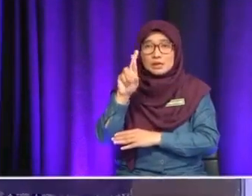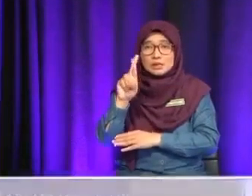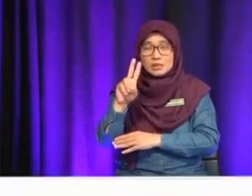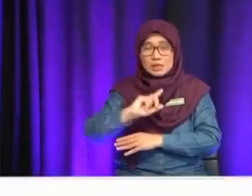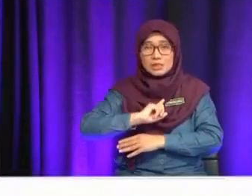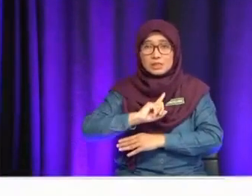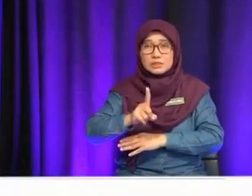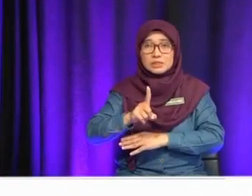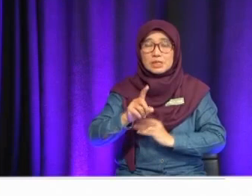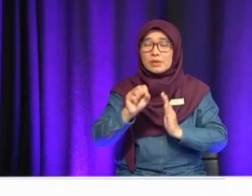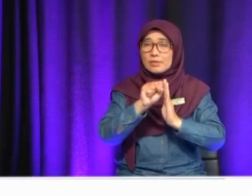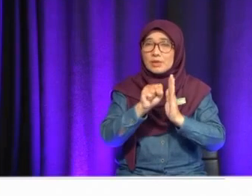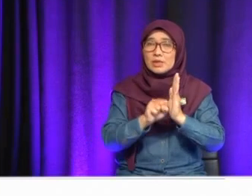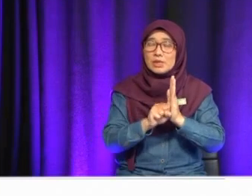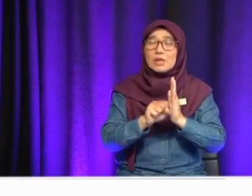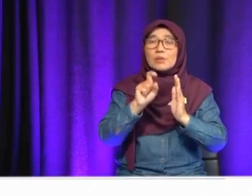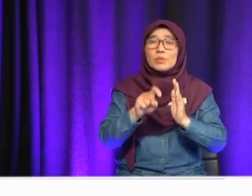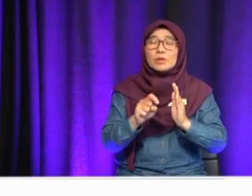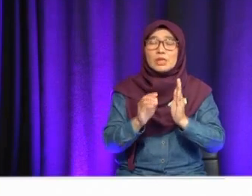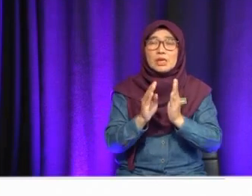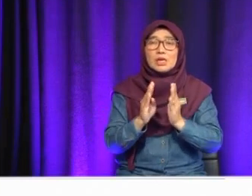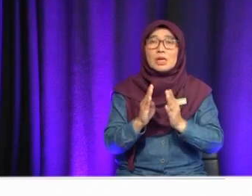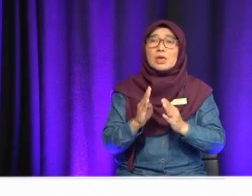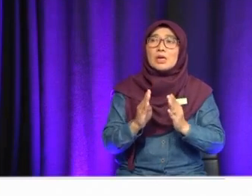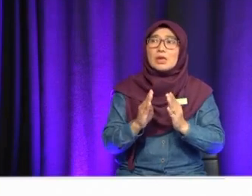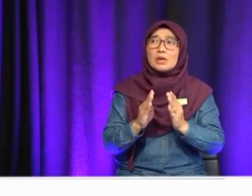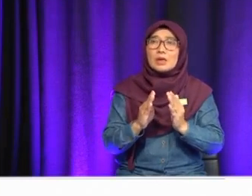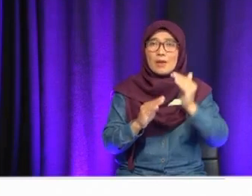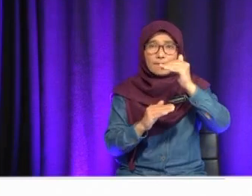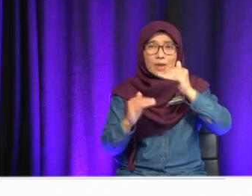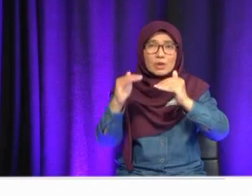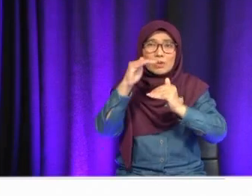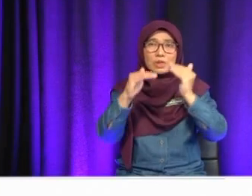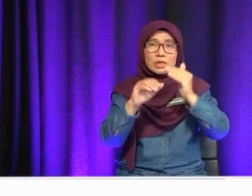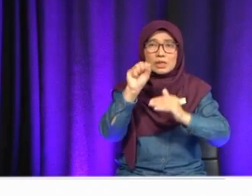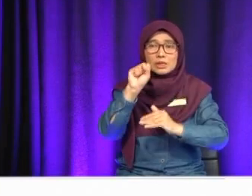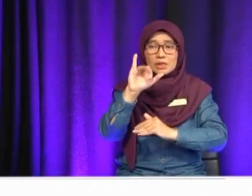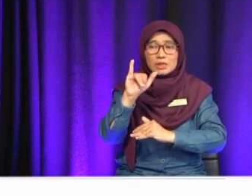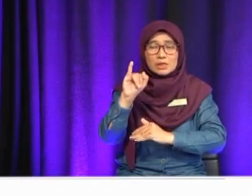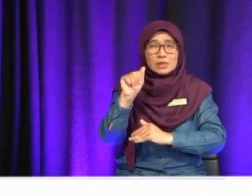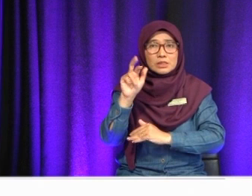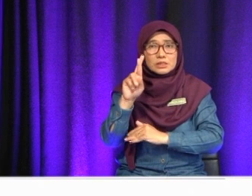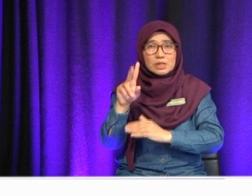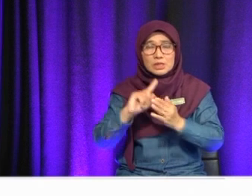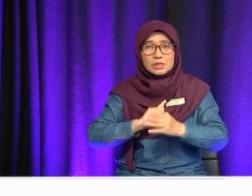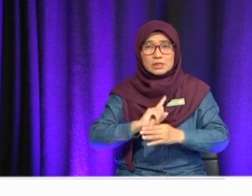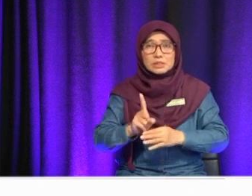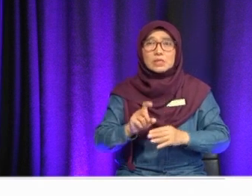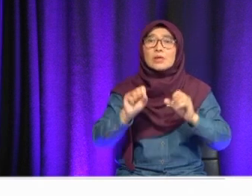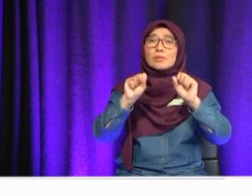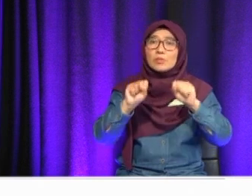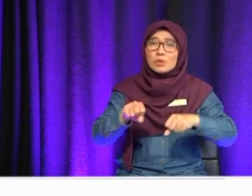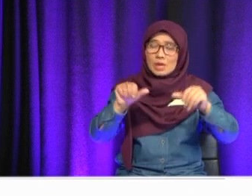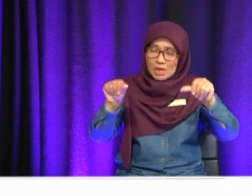dapat menegakkan syiar Islam supaya kerana mengamalkan cara hidup Islam yang sebenar. Apa